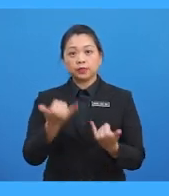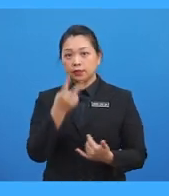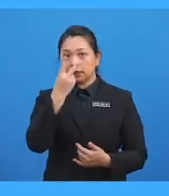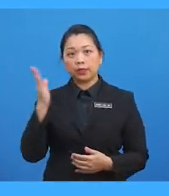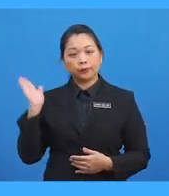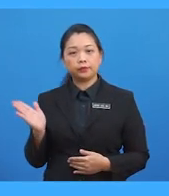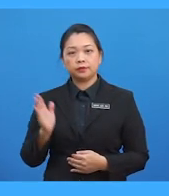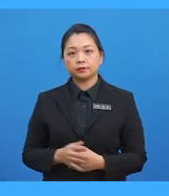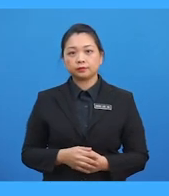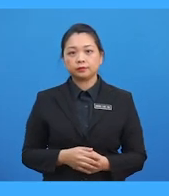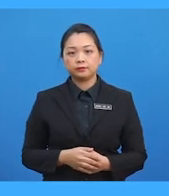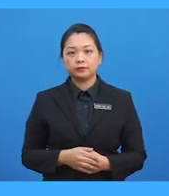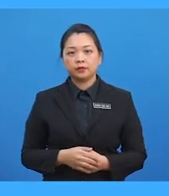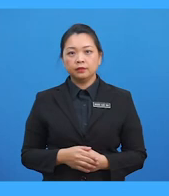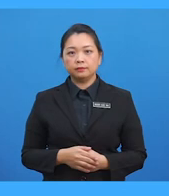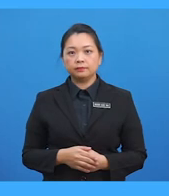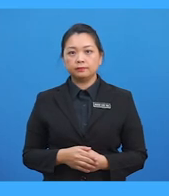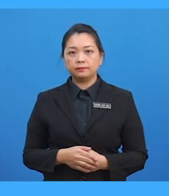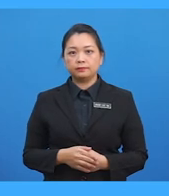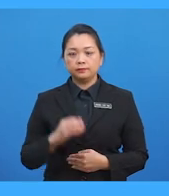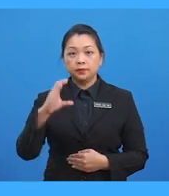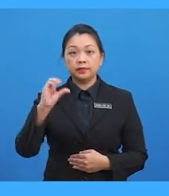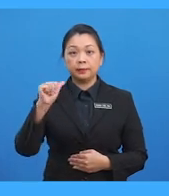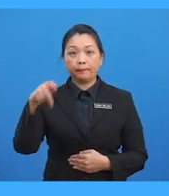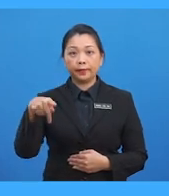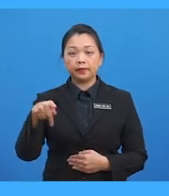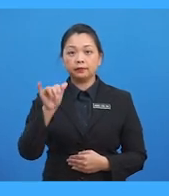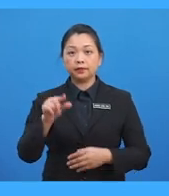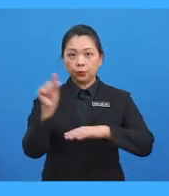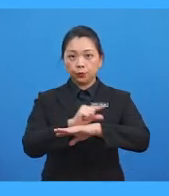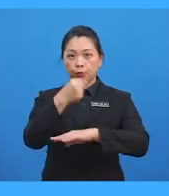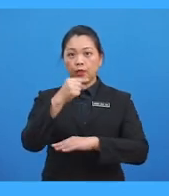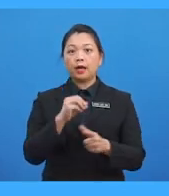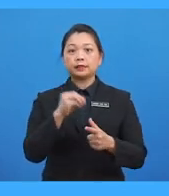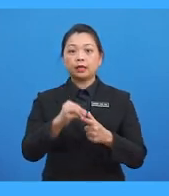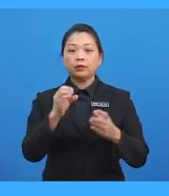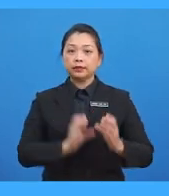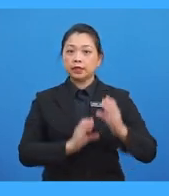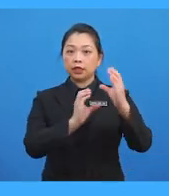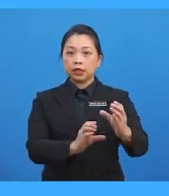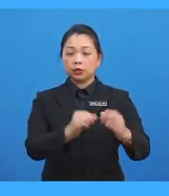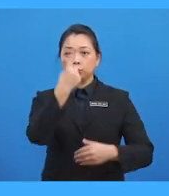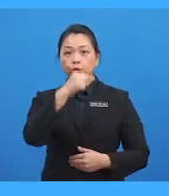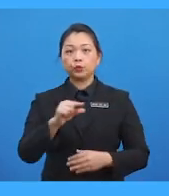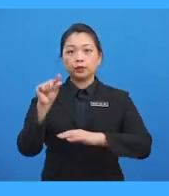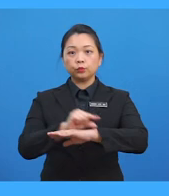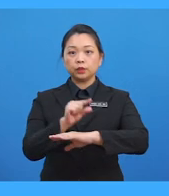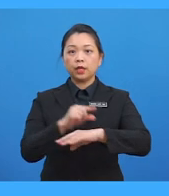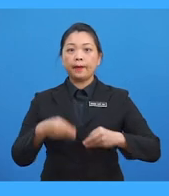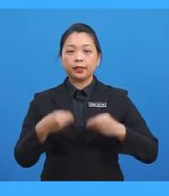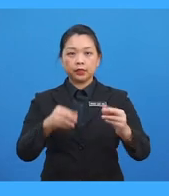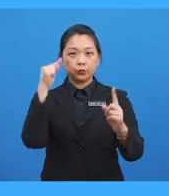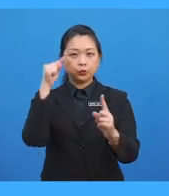dagangan. Cap dagangan merupakan cap yang digunakan atau dicadang digunakan